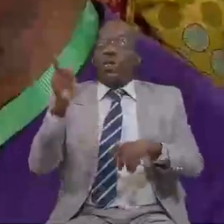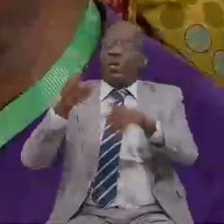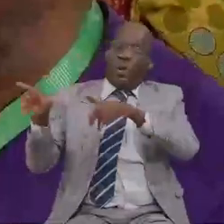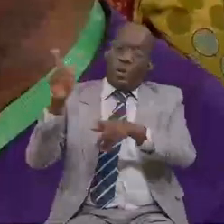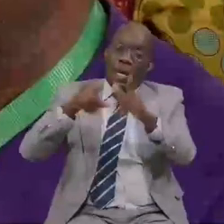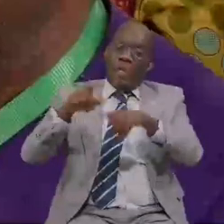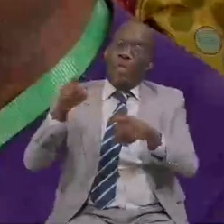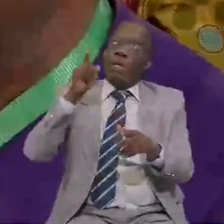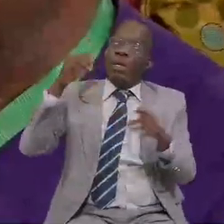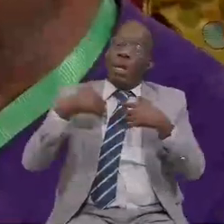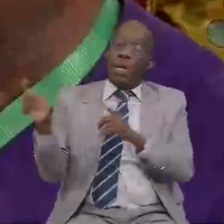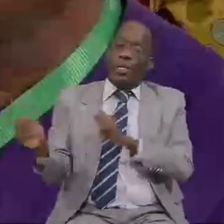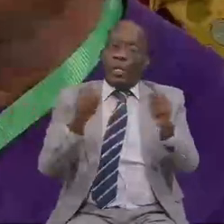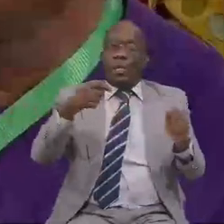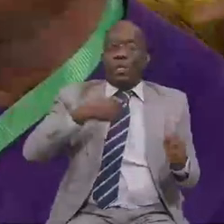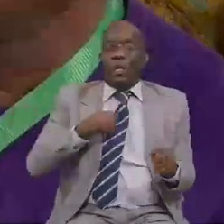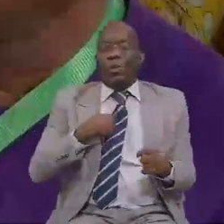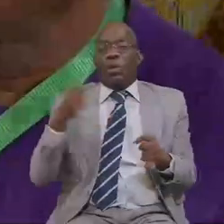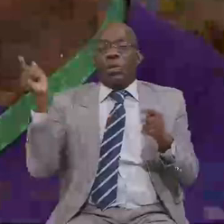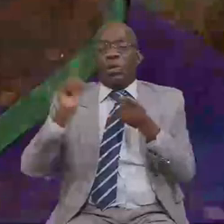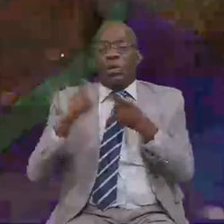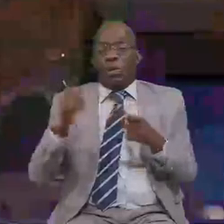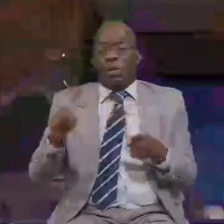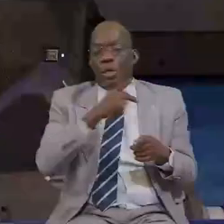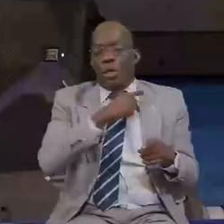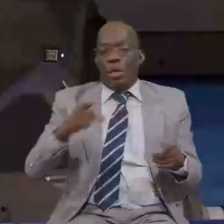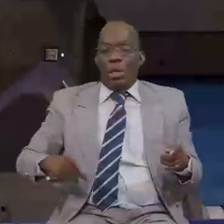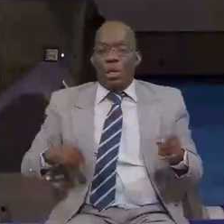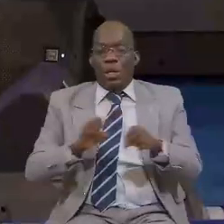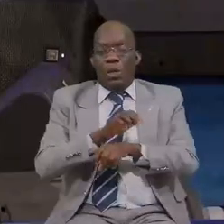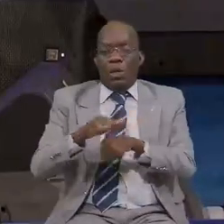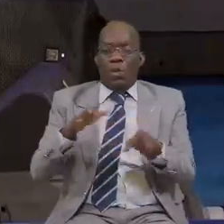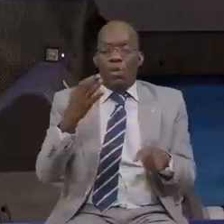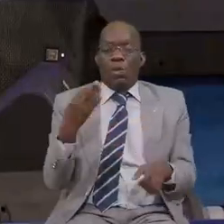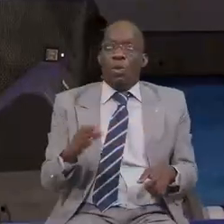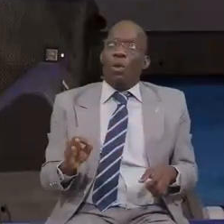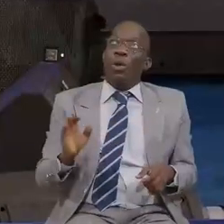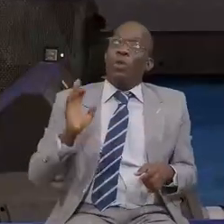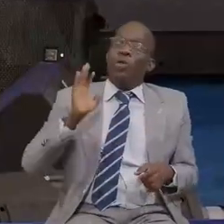Il m'a transporté dans le royaume du Fils de son amour.